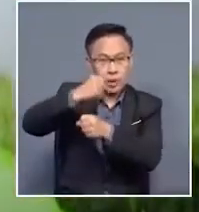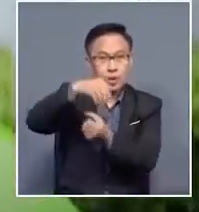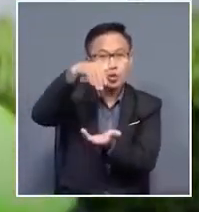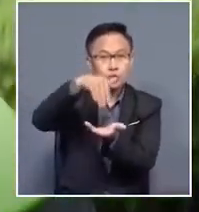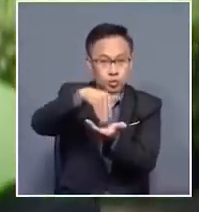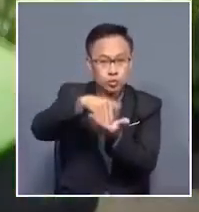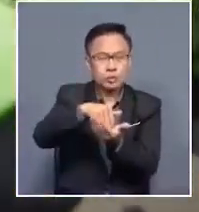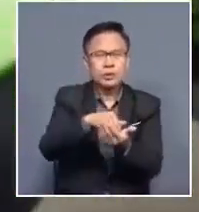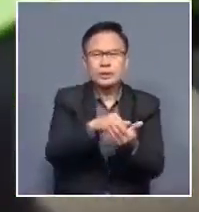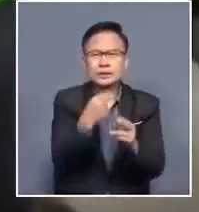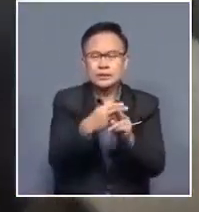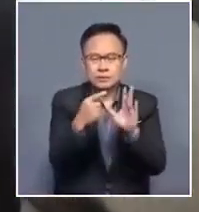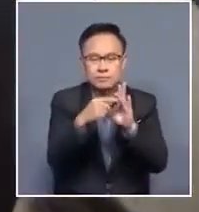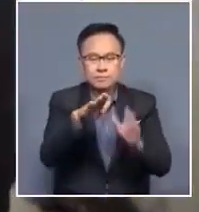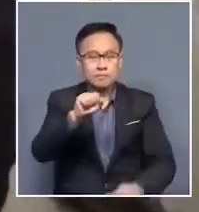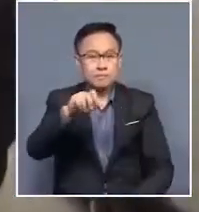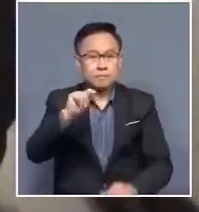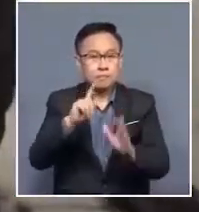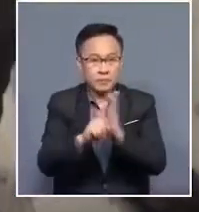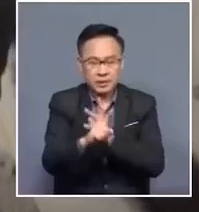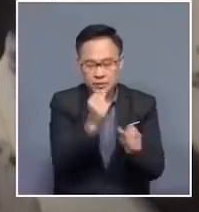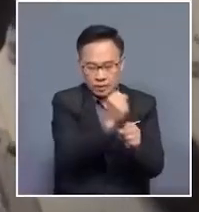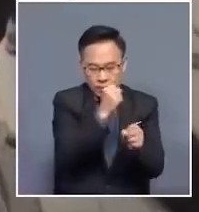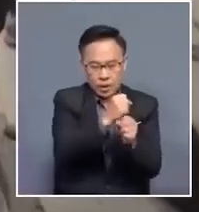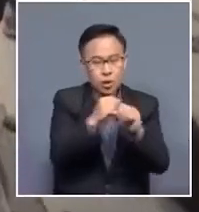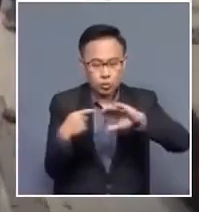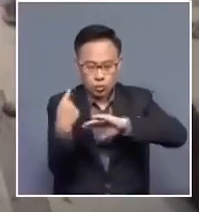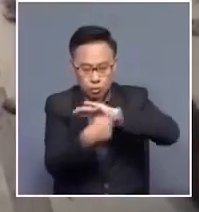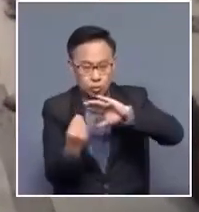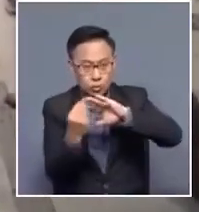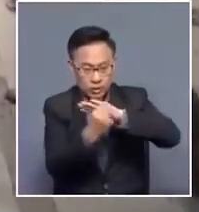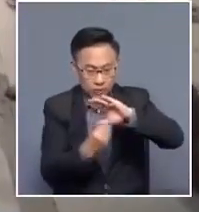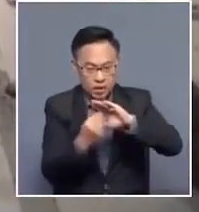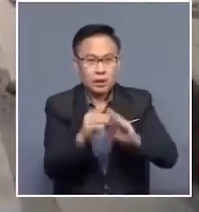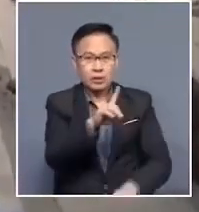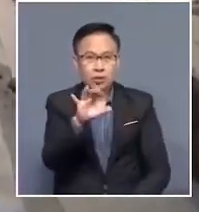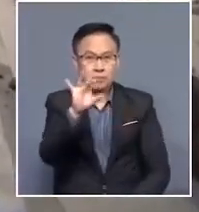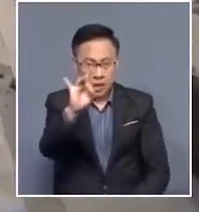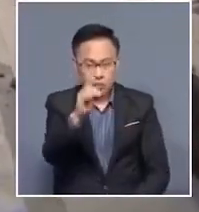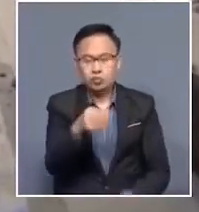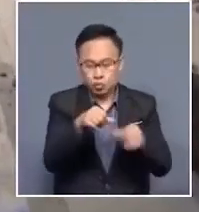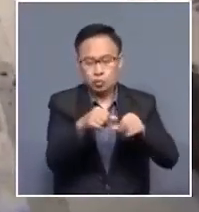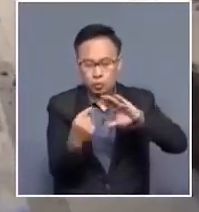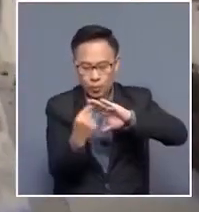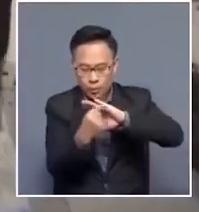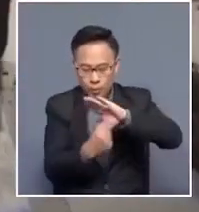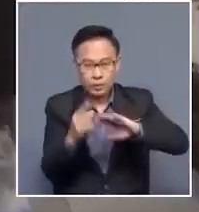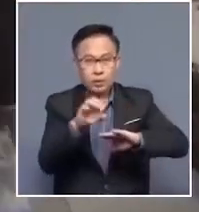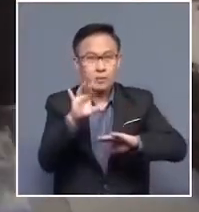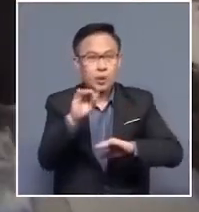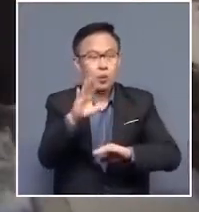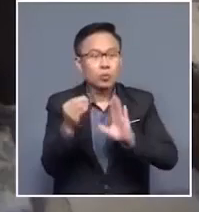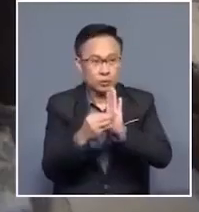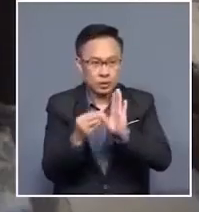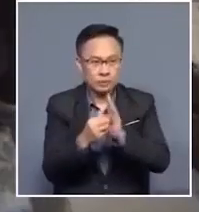แต่ละหน่วยเนี่ยจะมีเจ้าที่ประจำอยู่ประมาณ5นายนะครับก่อนฝนตกเนี่ยสำนักการระบายน้ำเนี่ยจะมีเรด